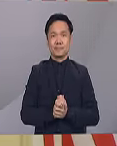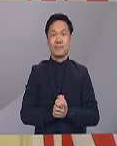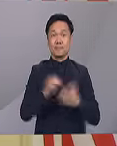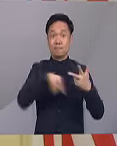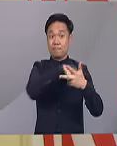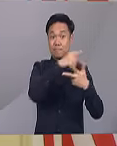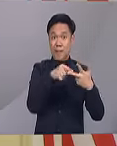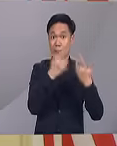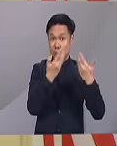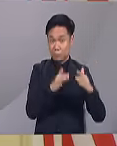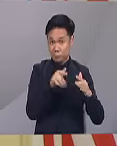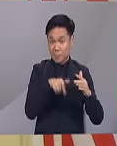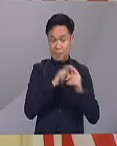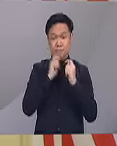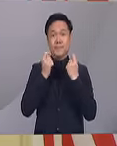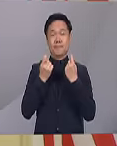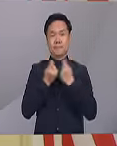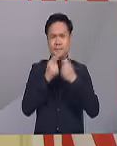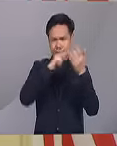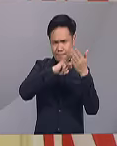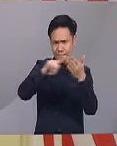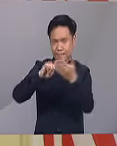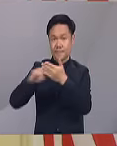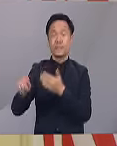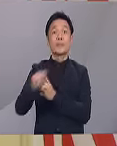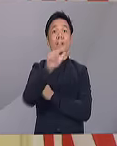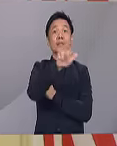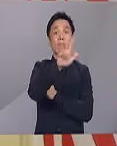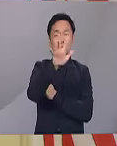Pasukan Task Force juga telah memeriksa sebanyak